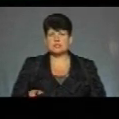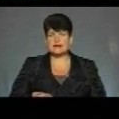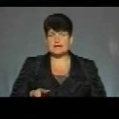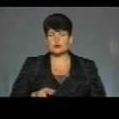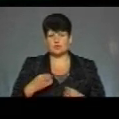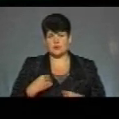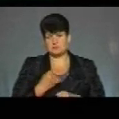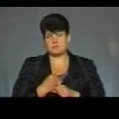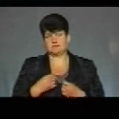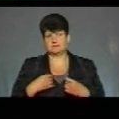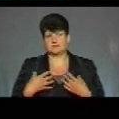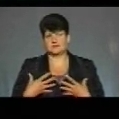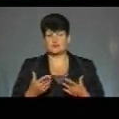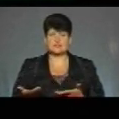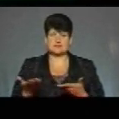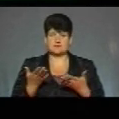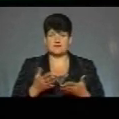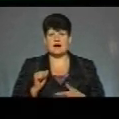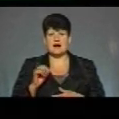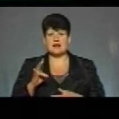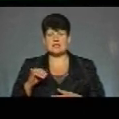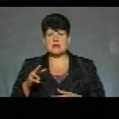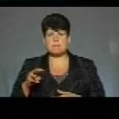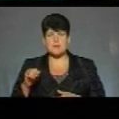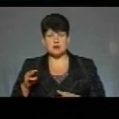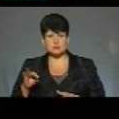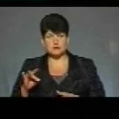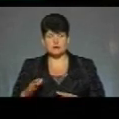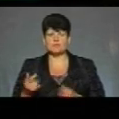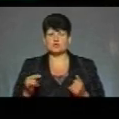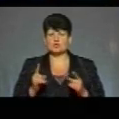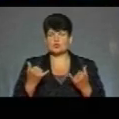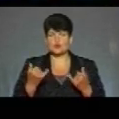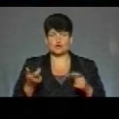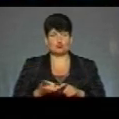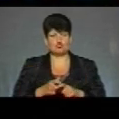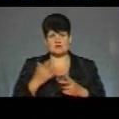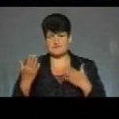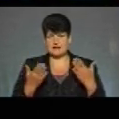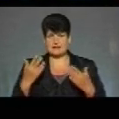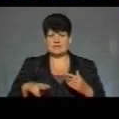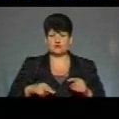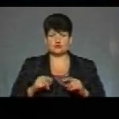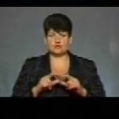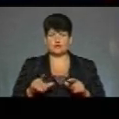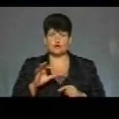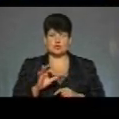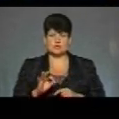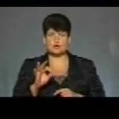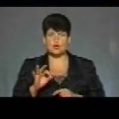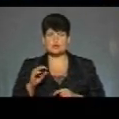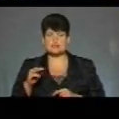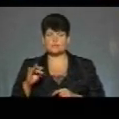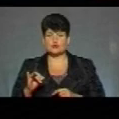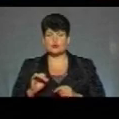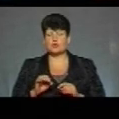нам таке влаштував, що він запросив аніматорів, що сьогодні дуже весело. Директор школи Олександр Остапчук розповів,